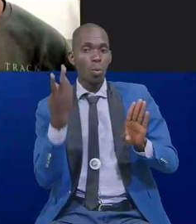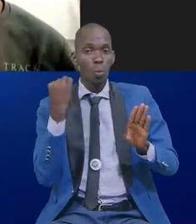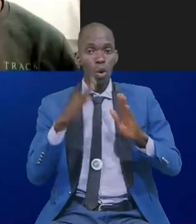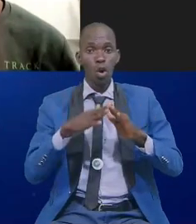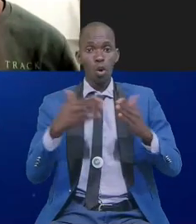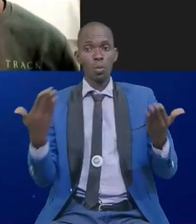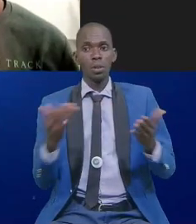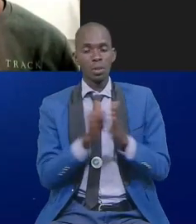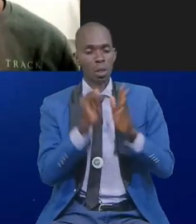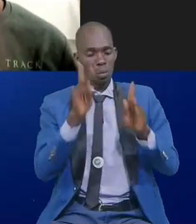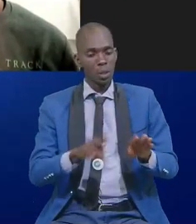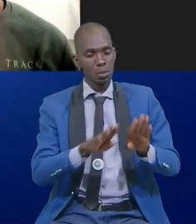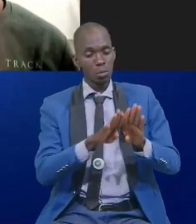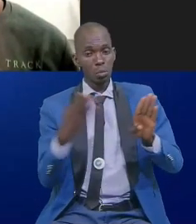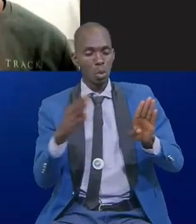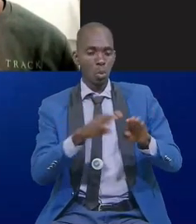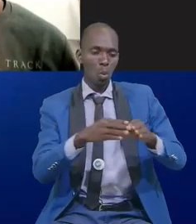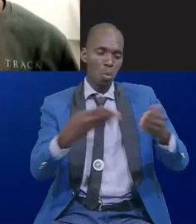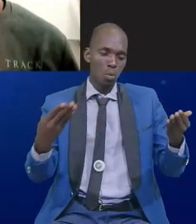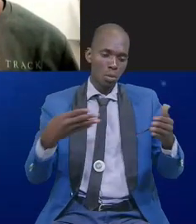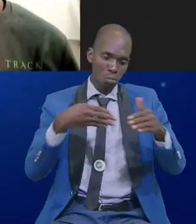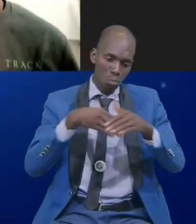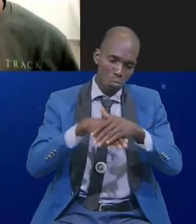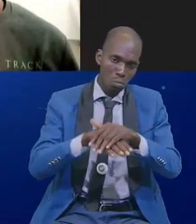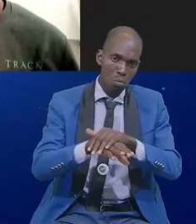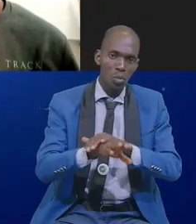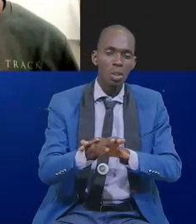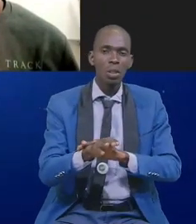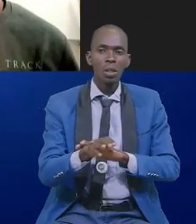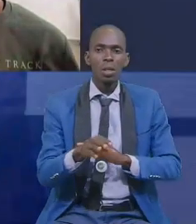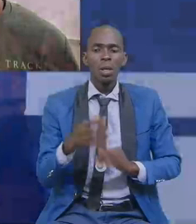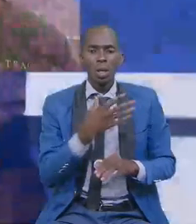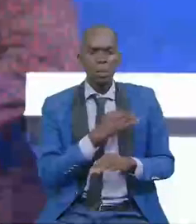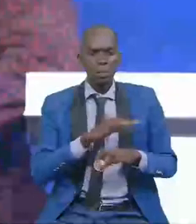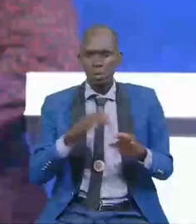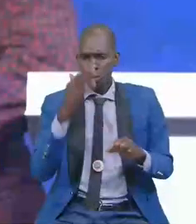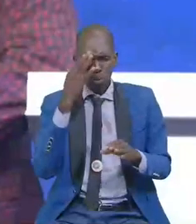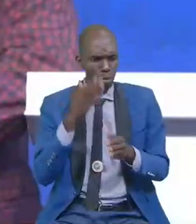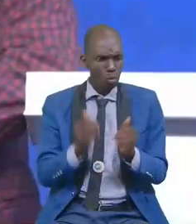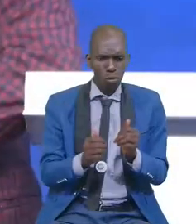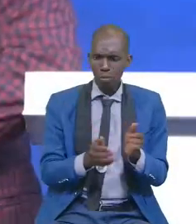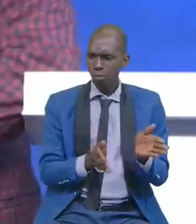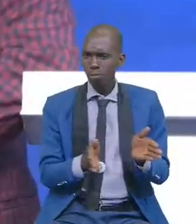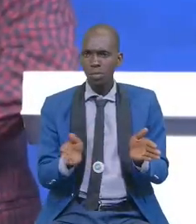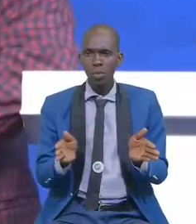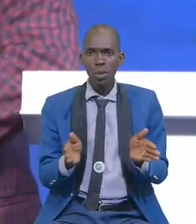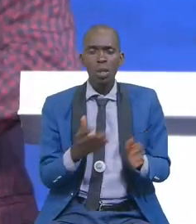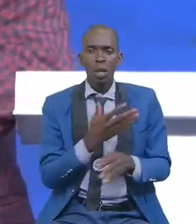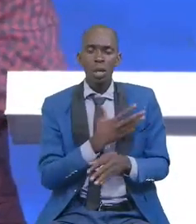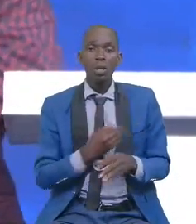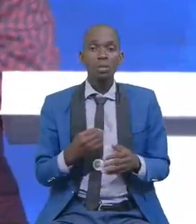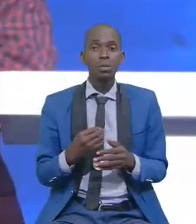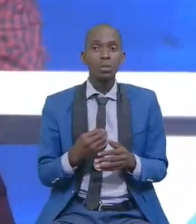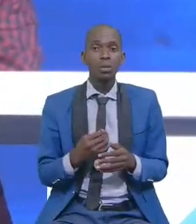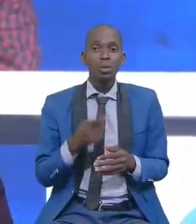ouverte. Il a ouvert la porte, il est entré. Tu ne regardes pas dans sa direction. Tu faisais ce que tu faisais.